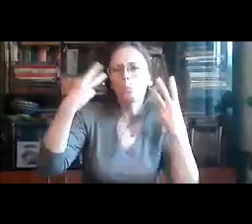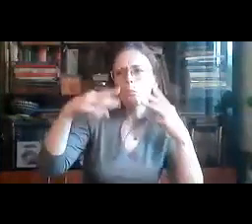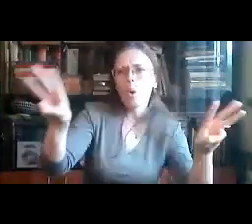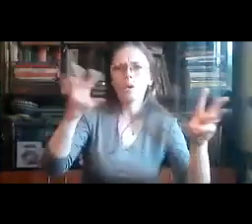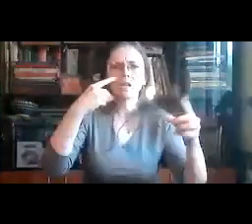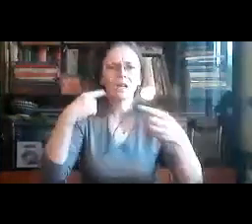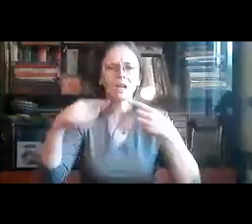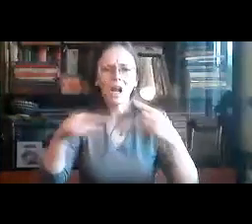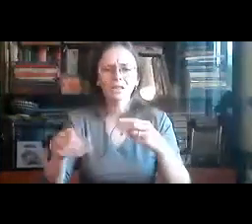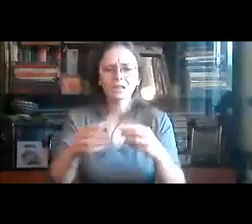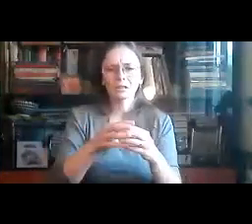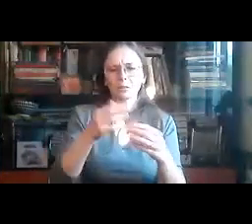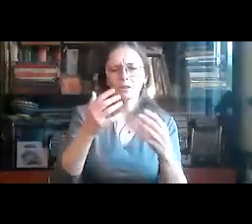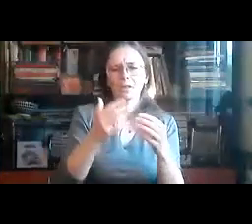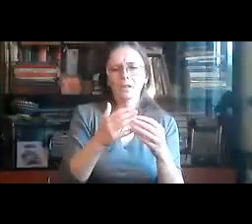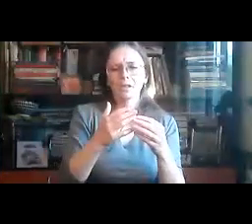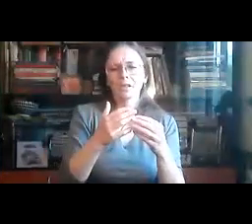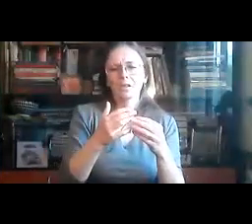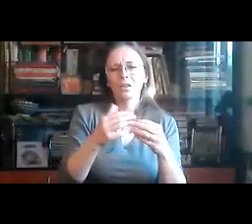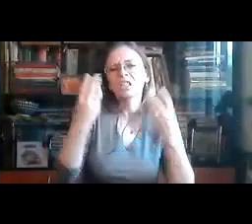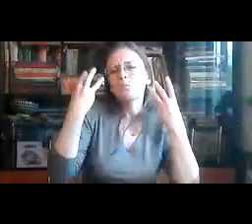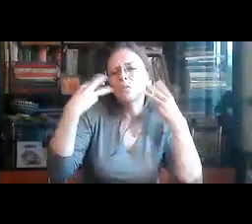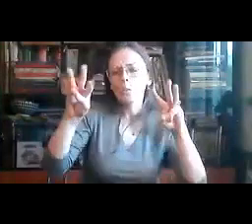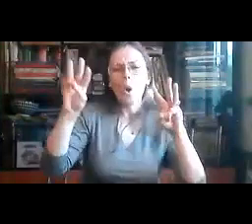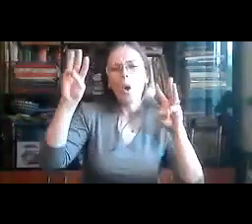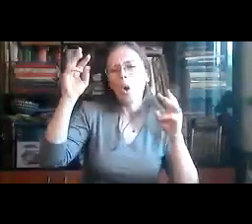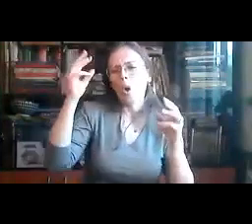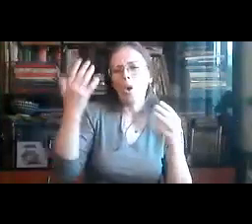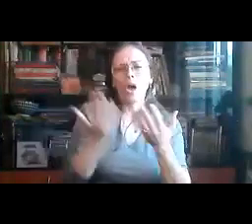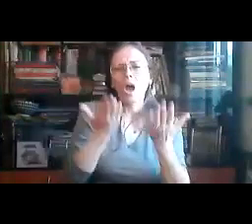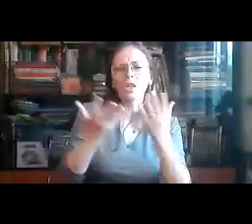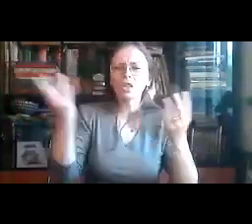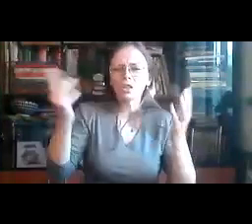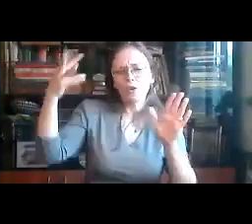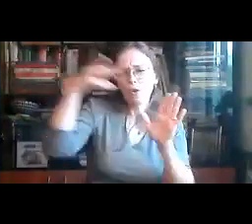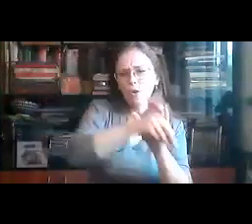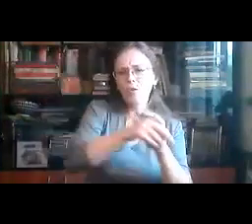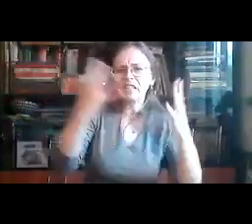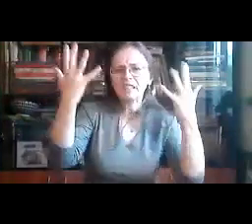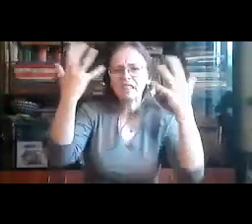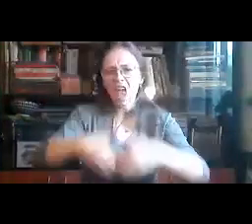такими сверхмодными, но театр интернета, театр